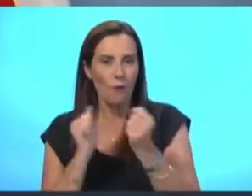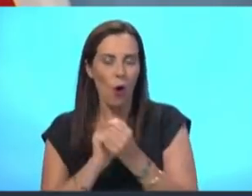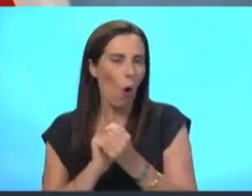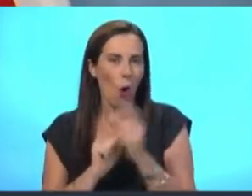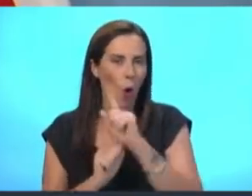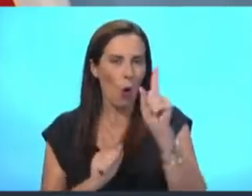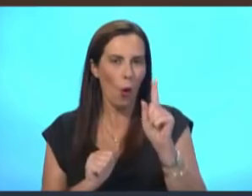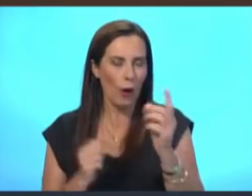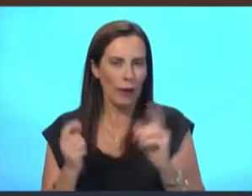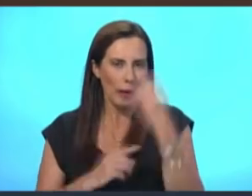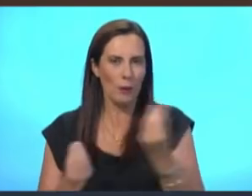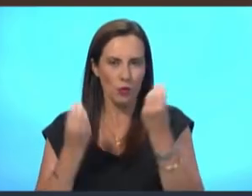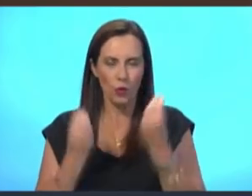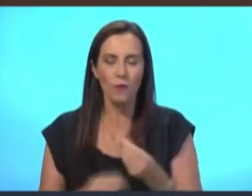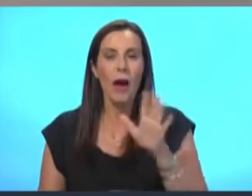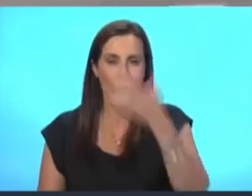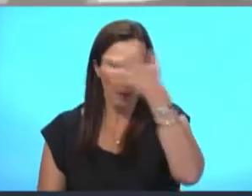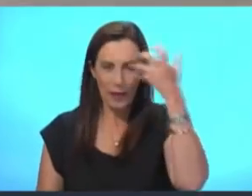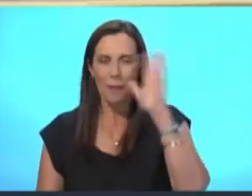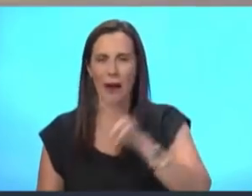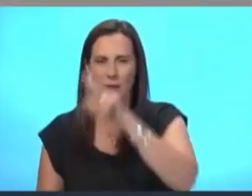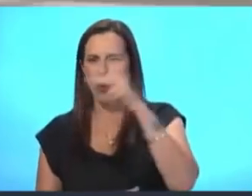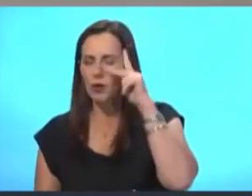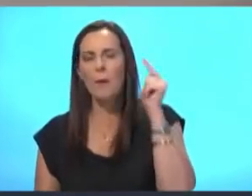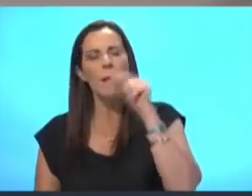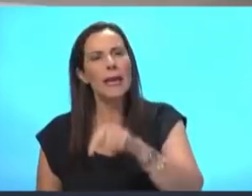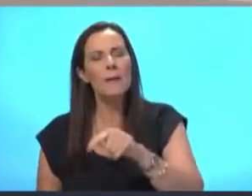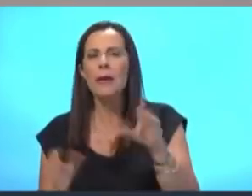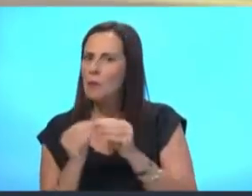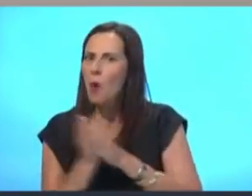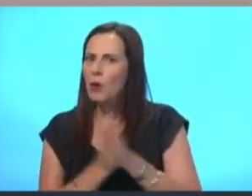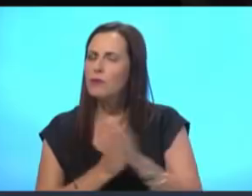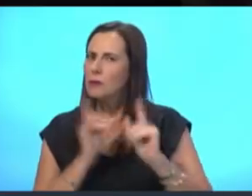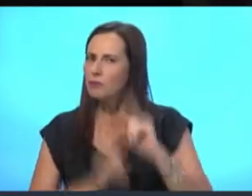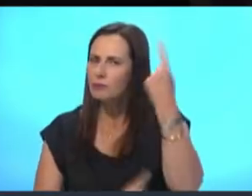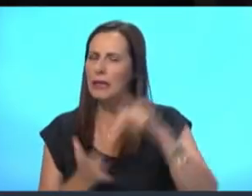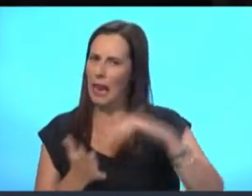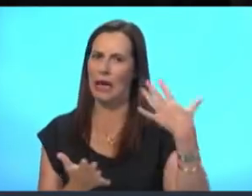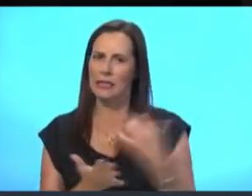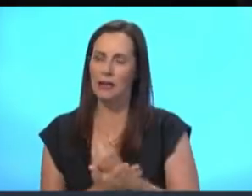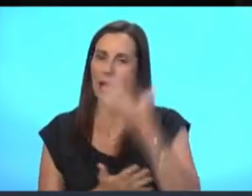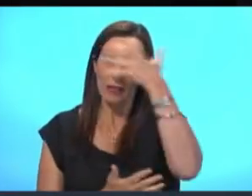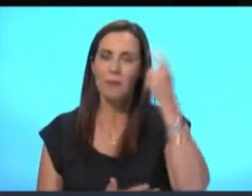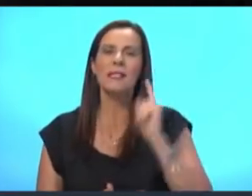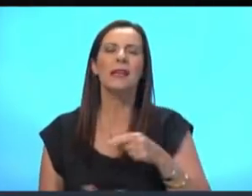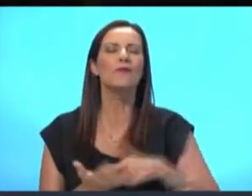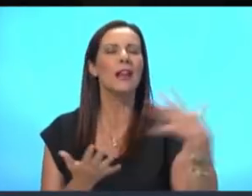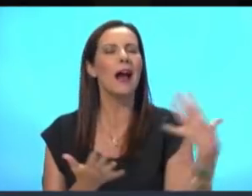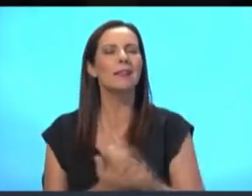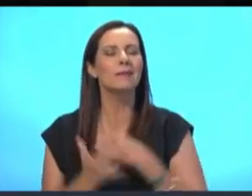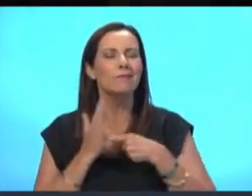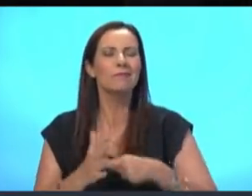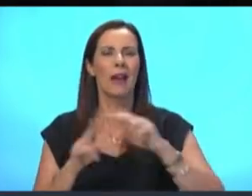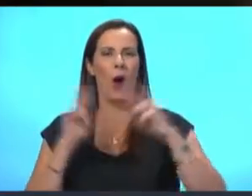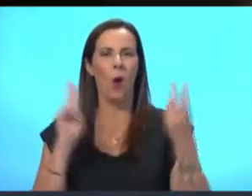something good is going to happen. גם טראמפ גם קים מגיעים לסינגפור עם מוטיבציה גדולה מאוד להצליח. טראמפ זקוק כאן להישג מדיני בקנה מידה